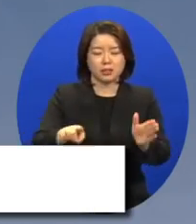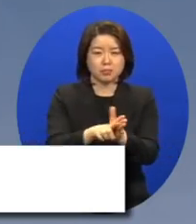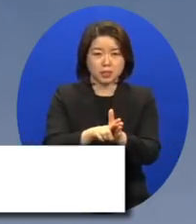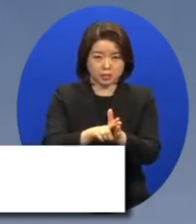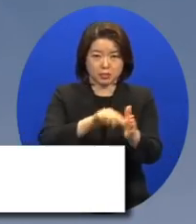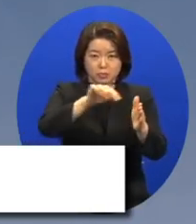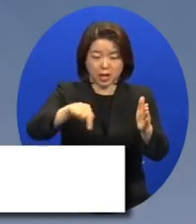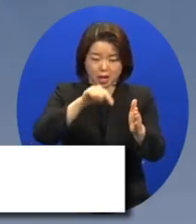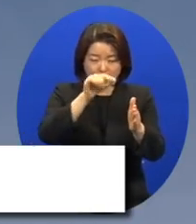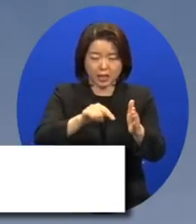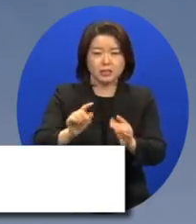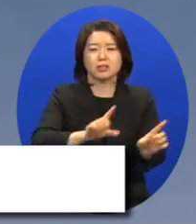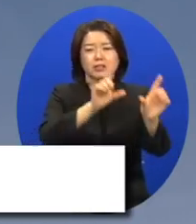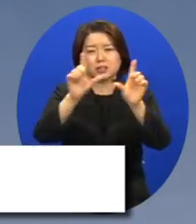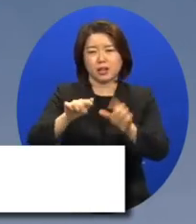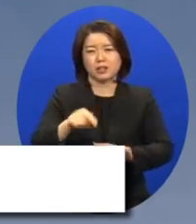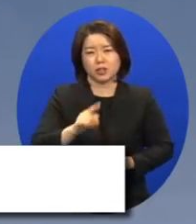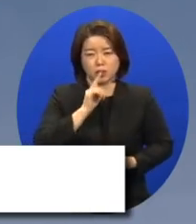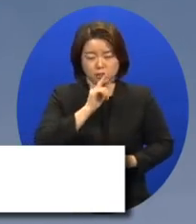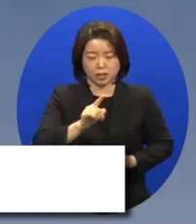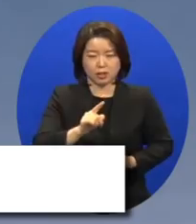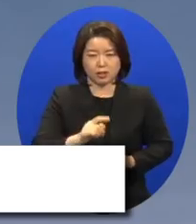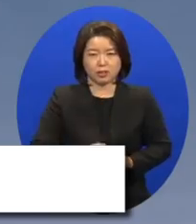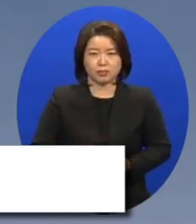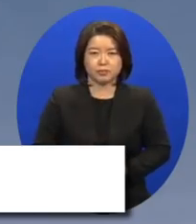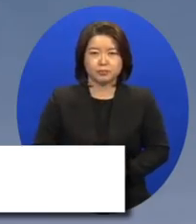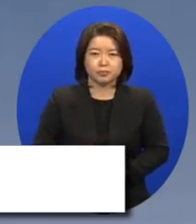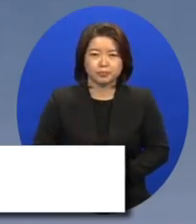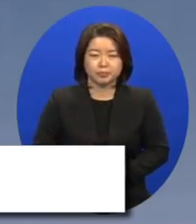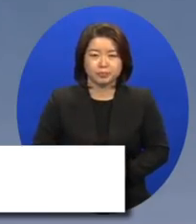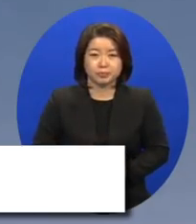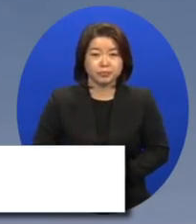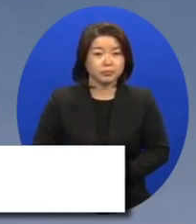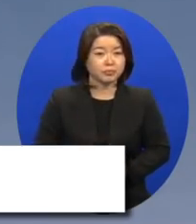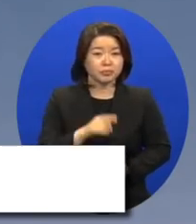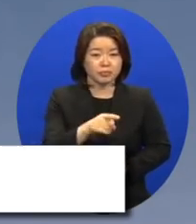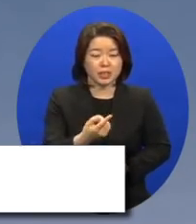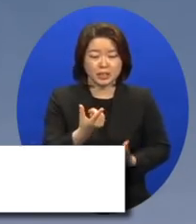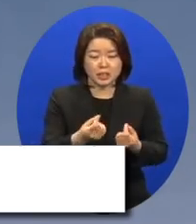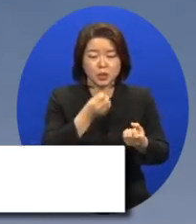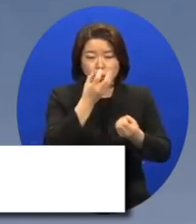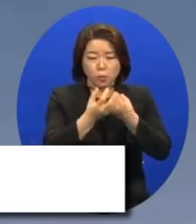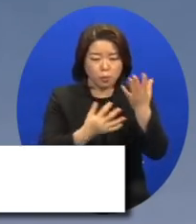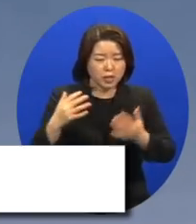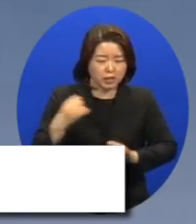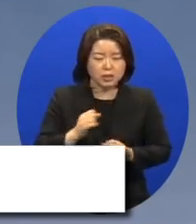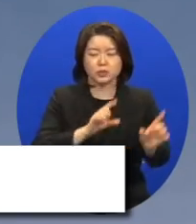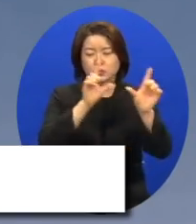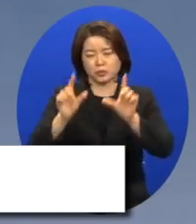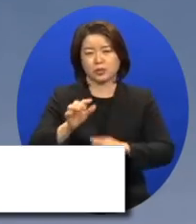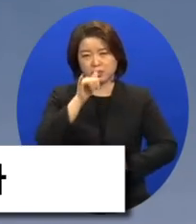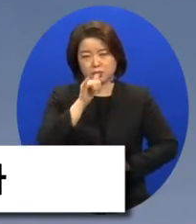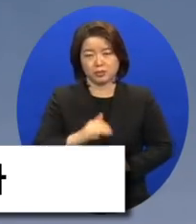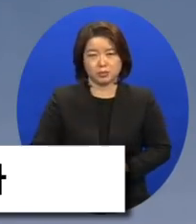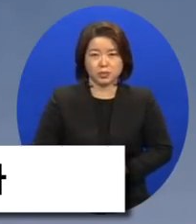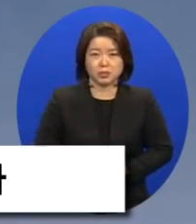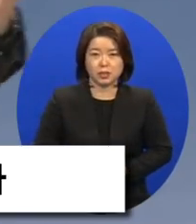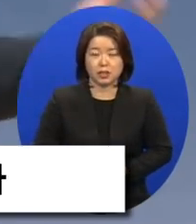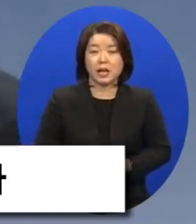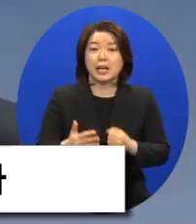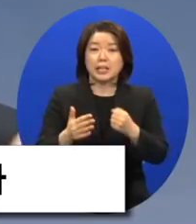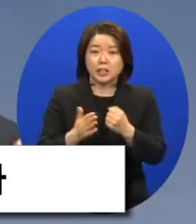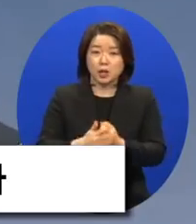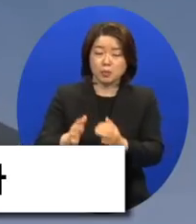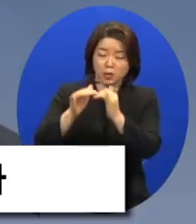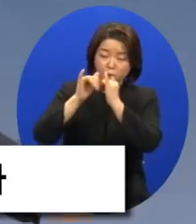믿는 믿음 안에서 사는 것이라 그러니 고백으로 살았습니다 그렇기 때문에